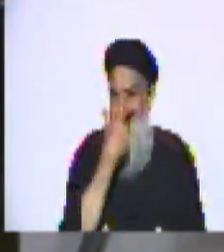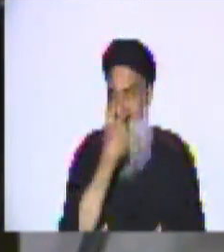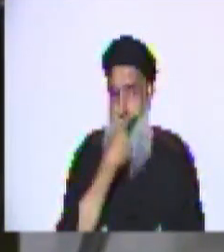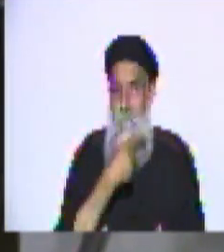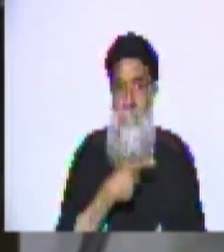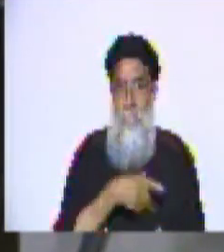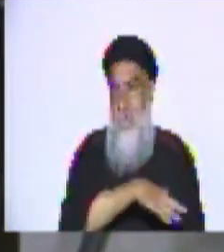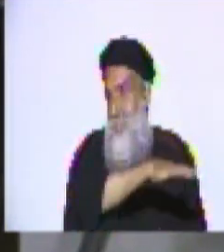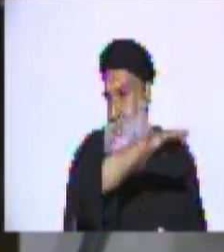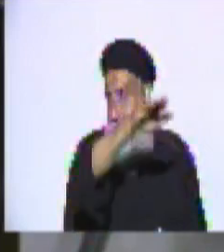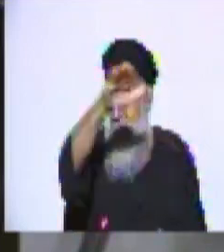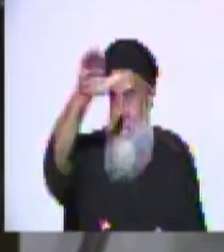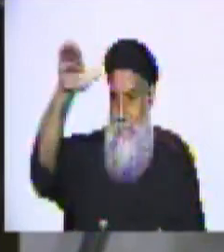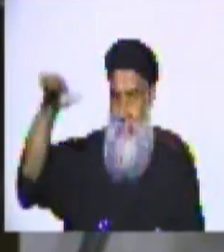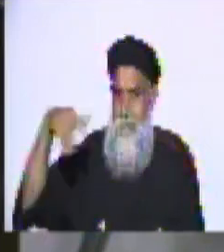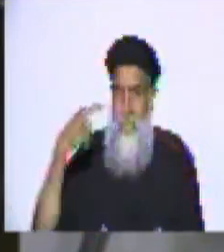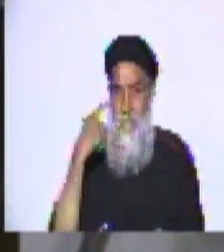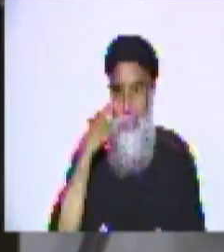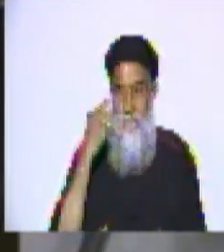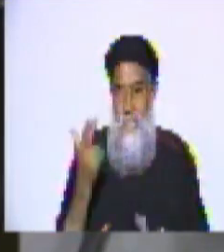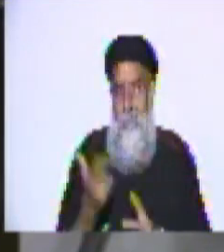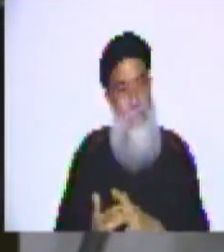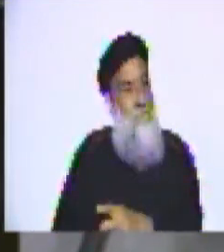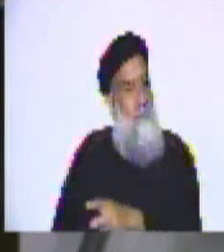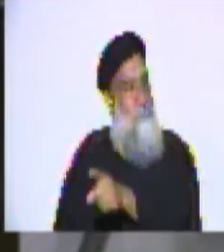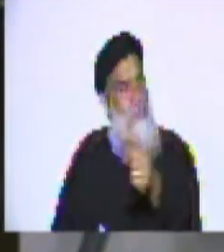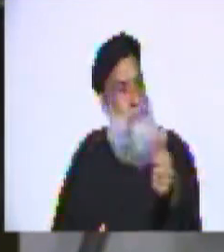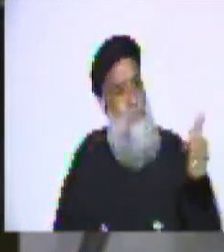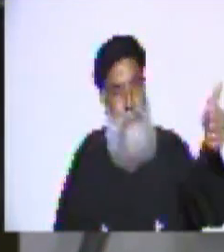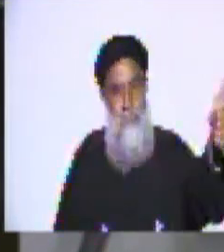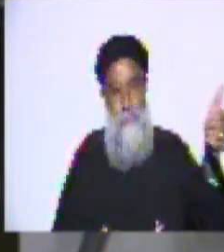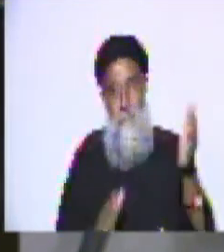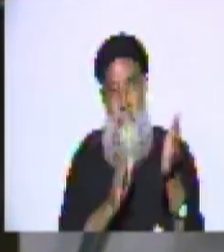ممدوح من الكل، يعني بيتعلموا منه يعني.